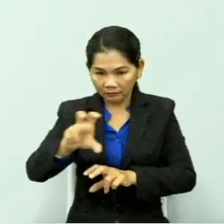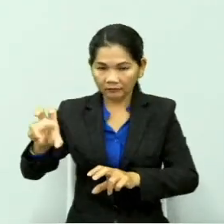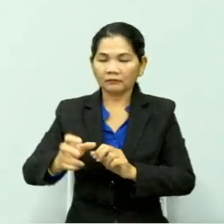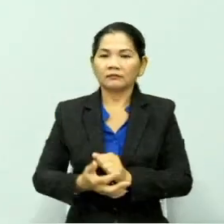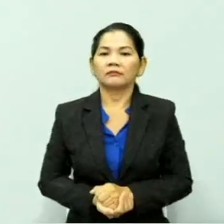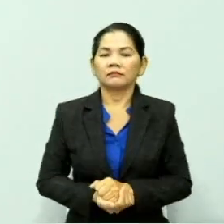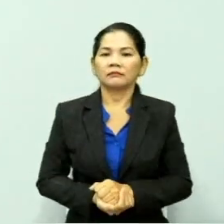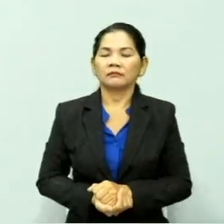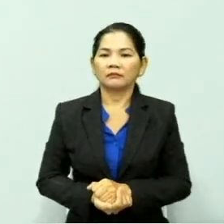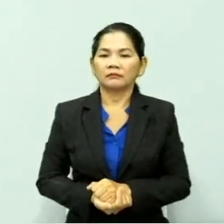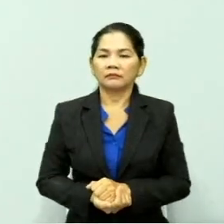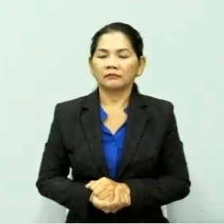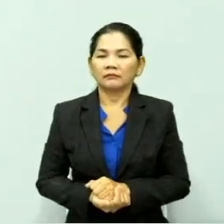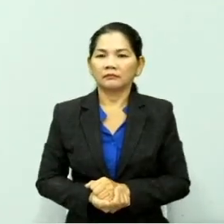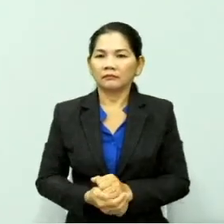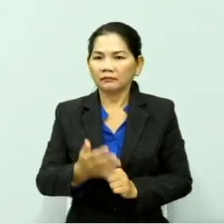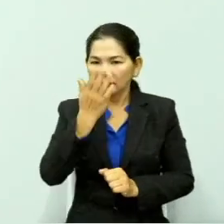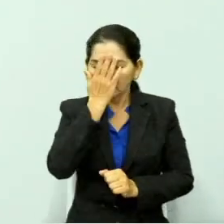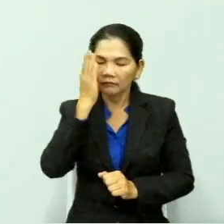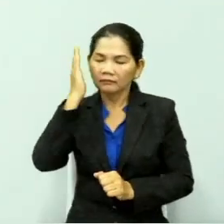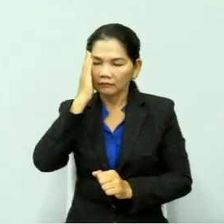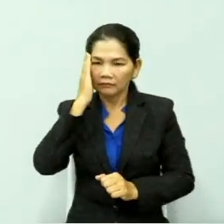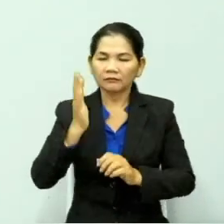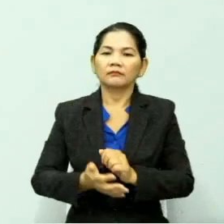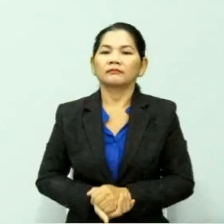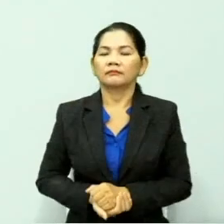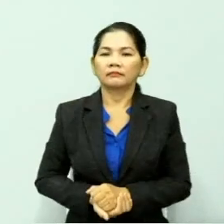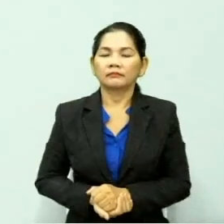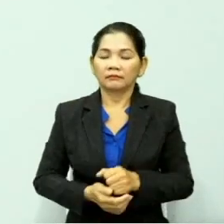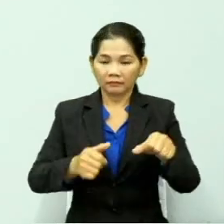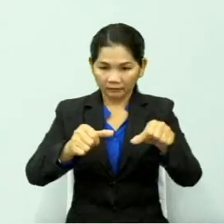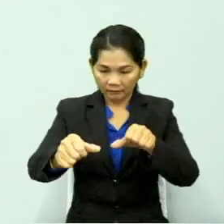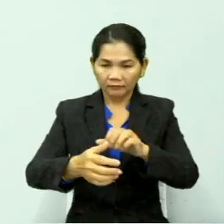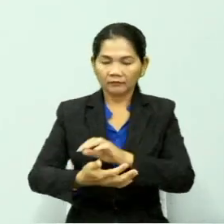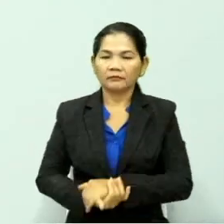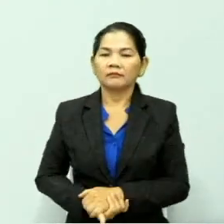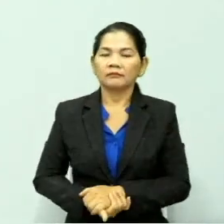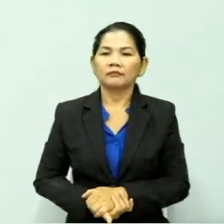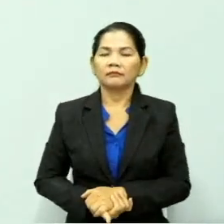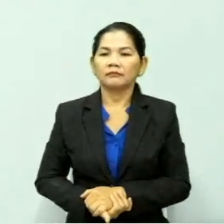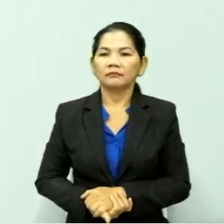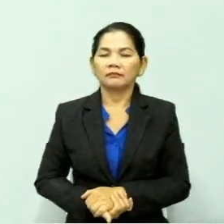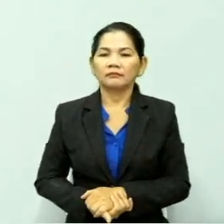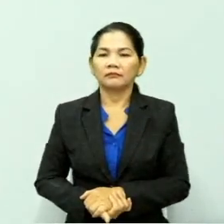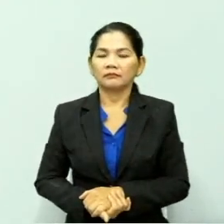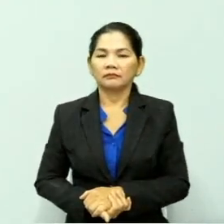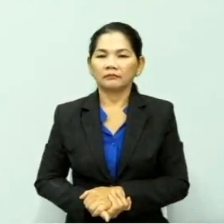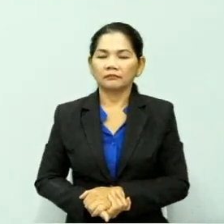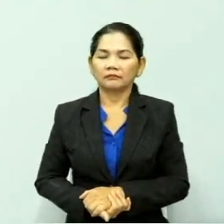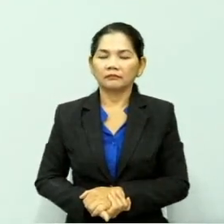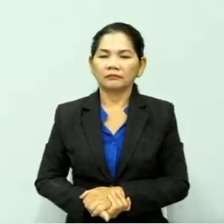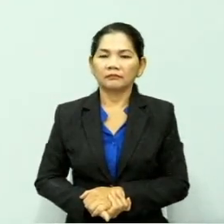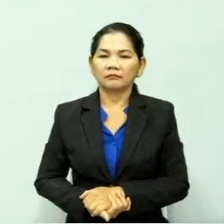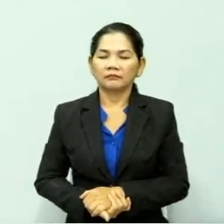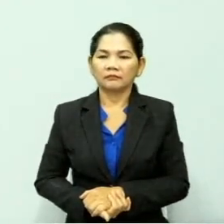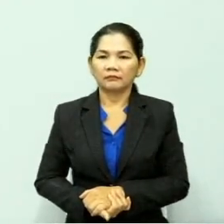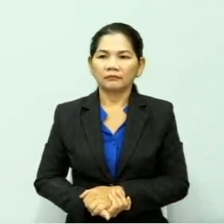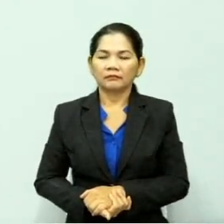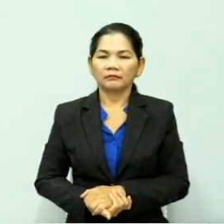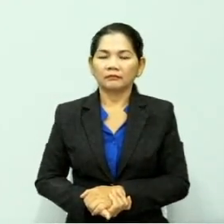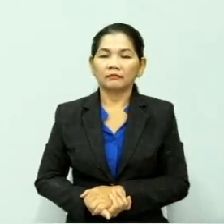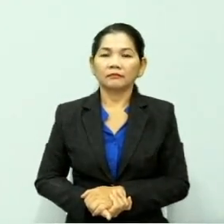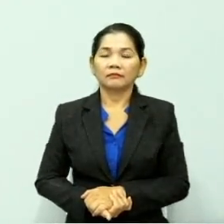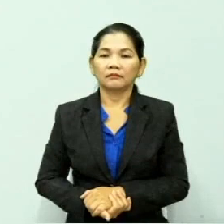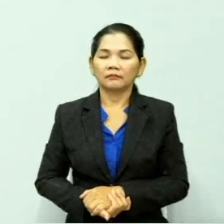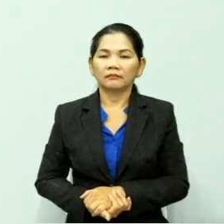chá pra sát bài dồn chá bà to tiết con kịch bà to tiết nè con á chá bài dồn